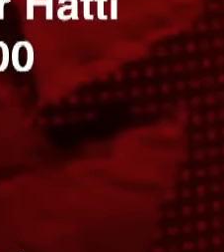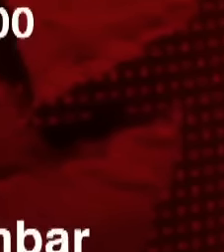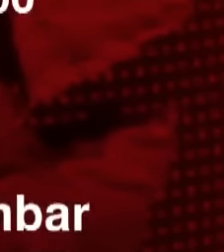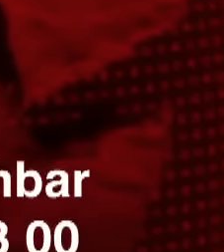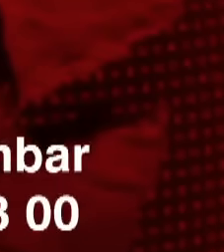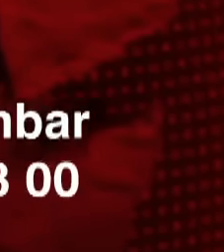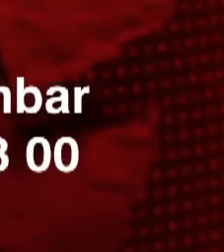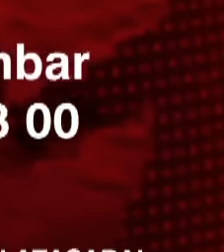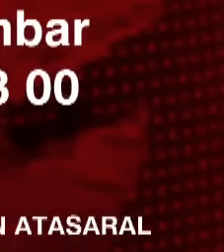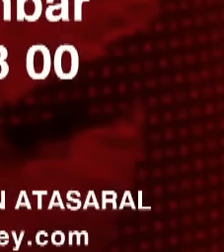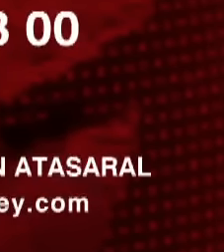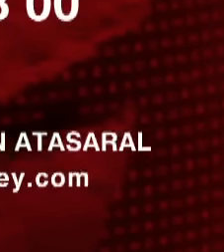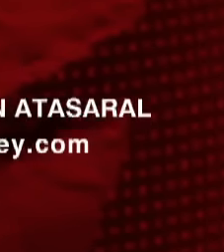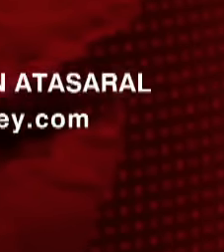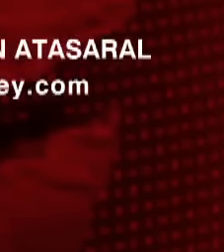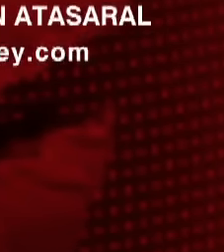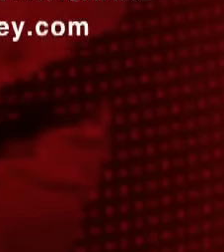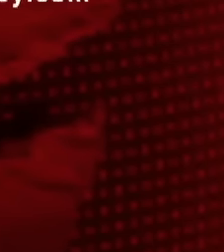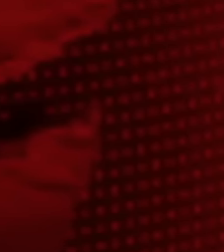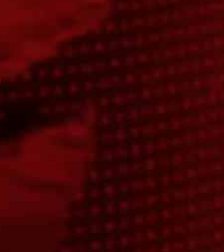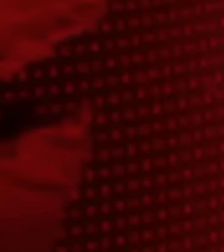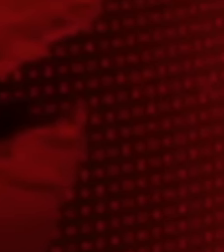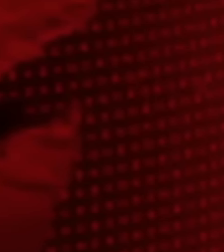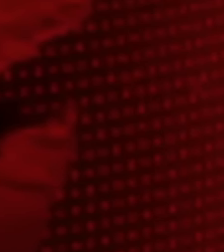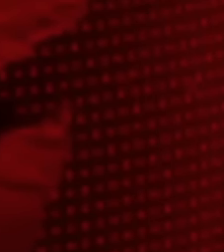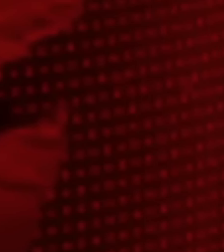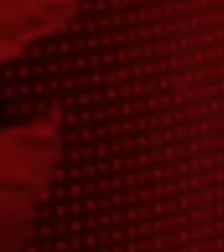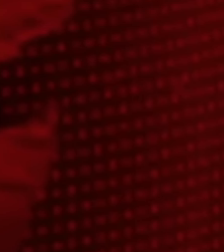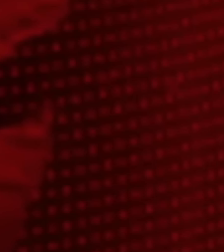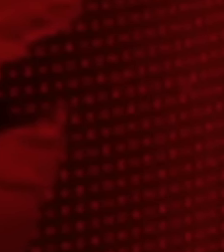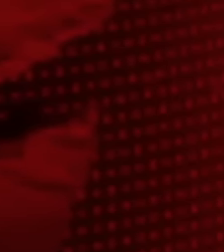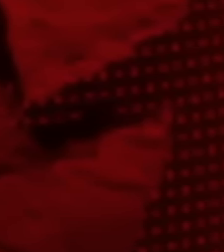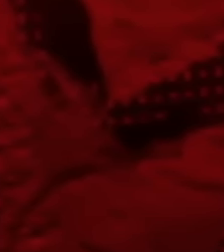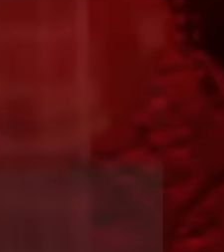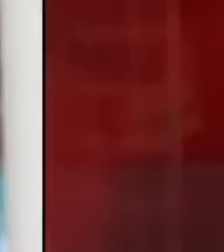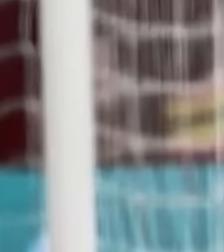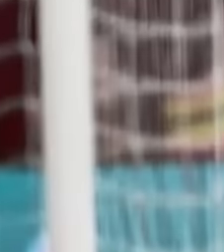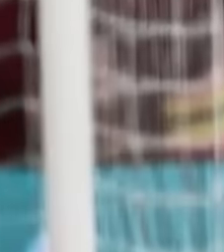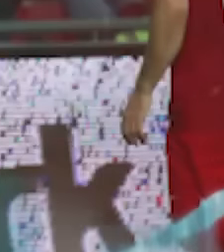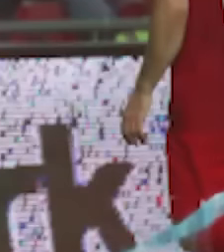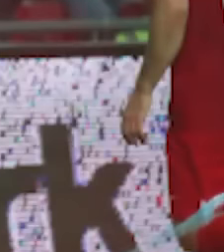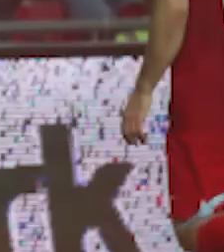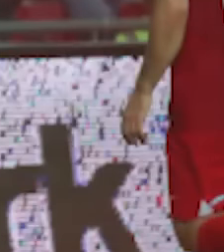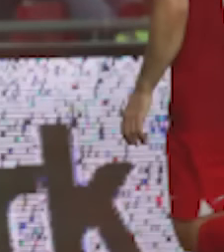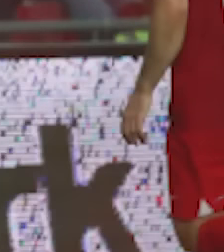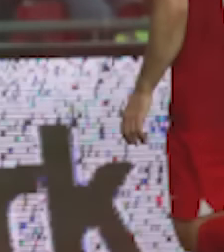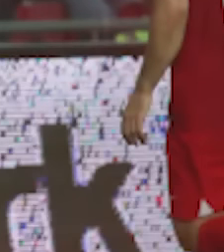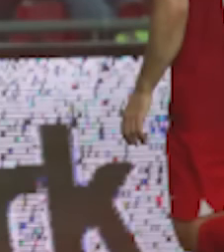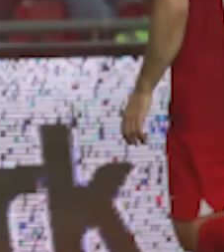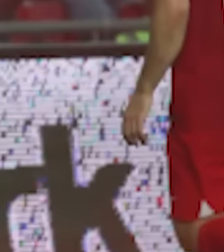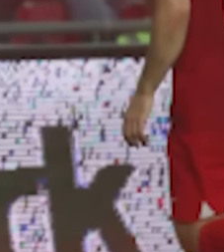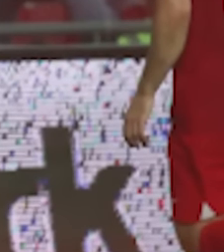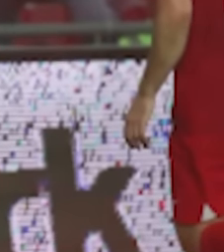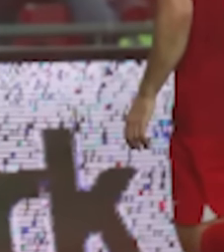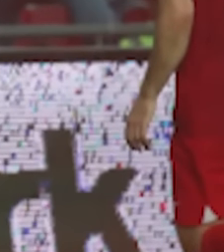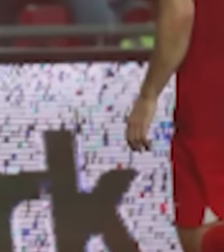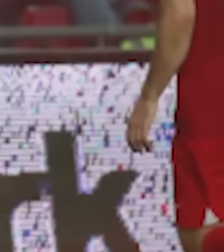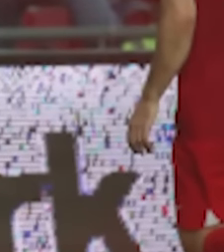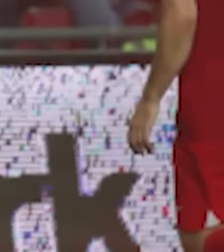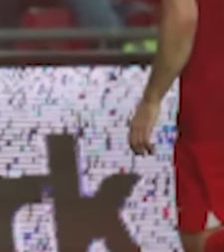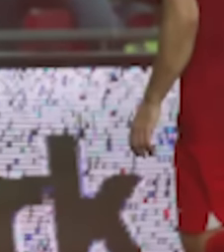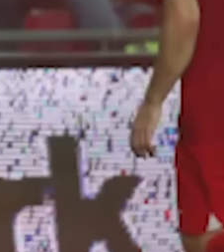Golleri köşeye köşeye yaz. Taktik yok, bam bam bam. Şutları ratata, çılgın tipler laf anlamaz ya.